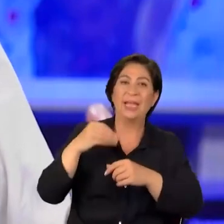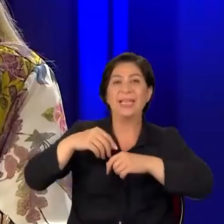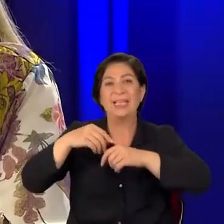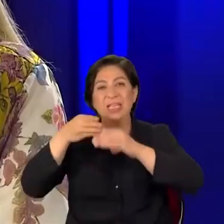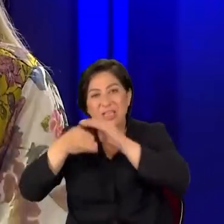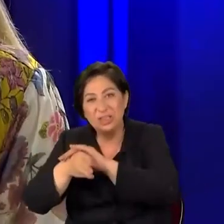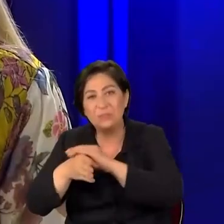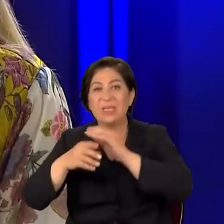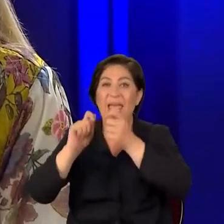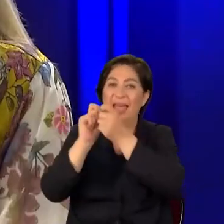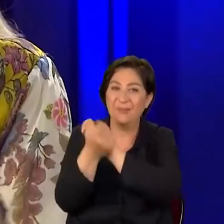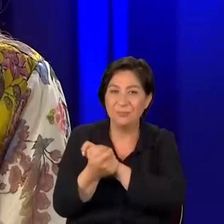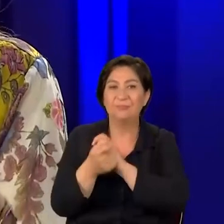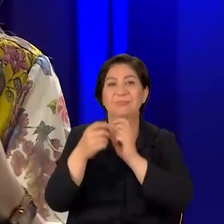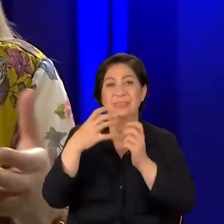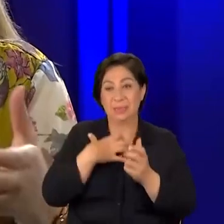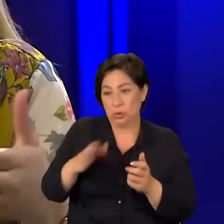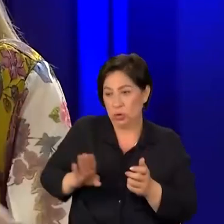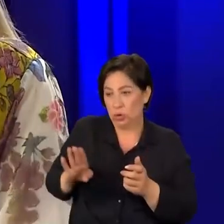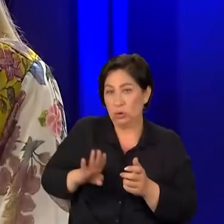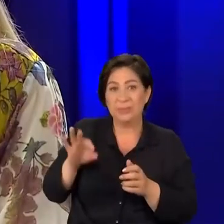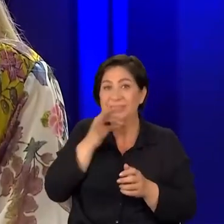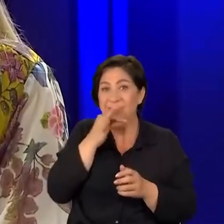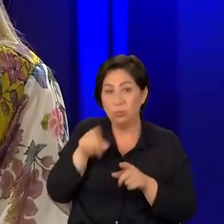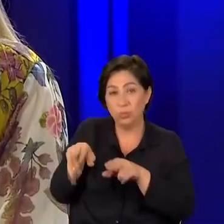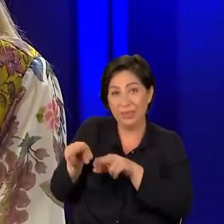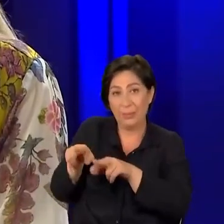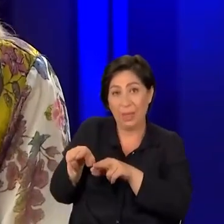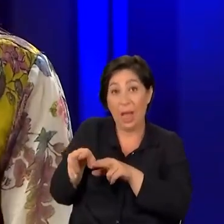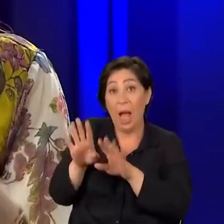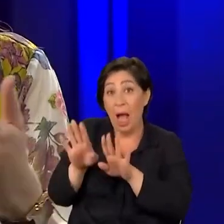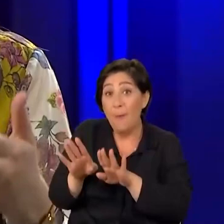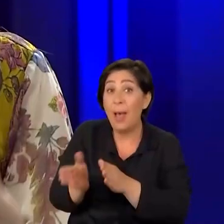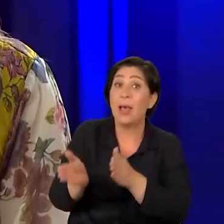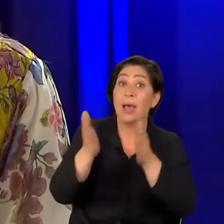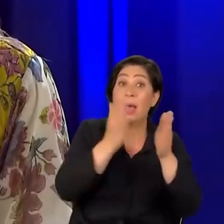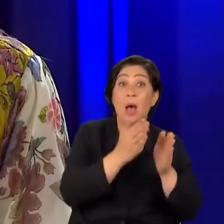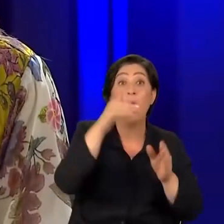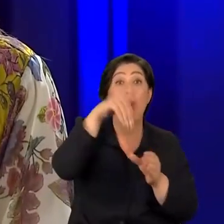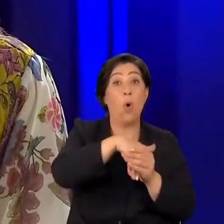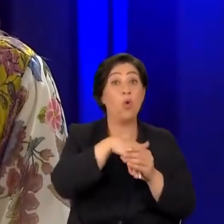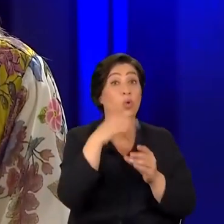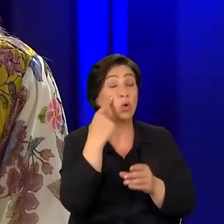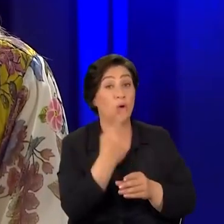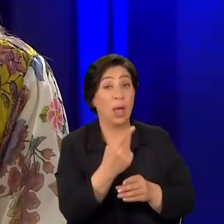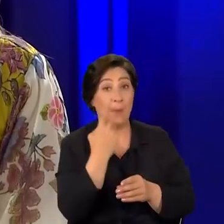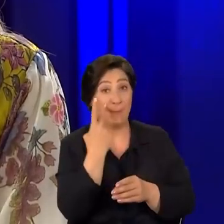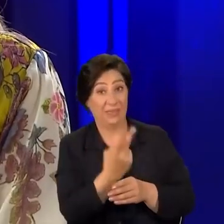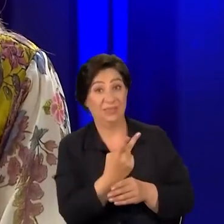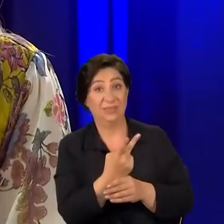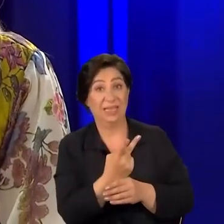bir yapıdan söz ediyoruz. Kendi çocuklarımız aşağı yukarı bu noktadalar. Ama bir yandan da oy verme davranışı açısından